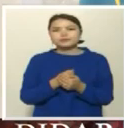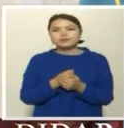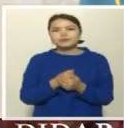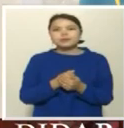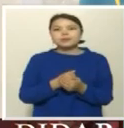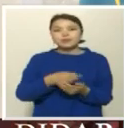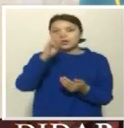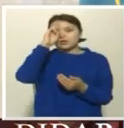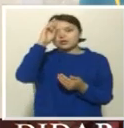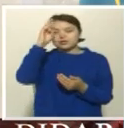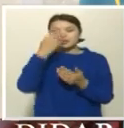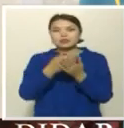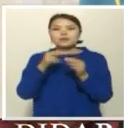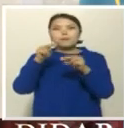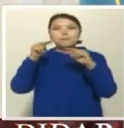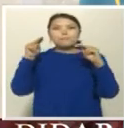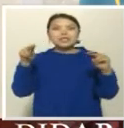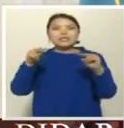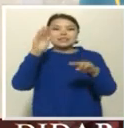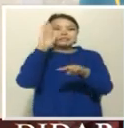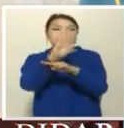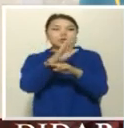Үкімет президенттің тапсырмасына сәйкес